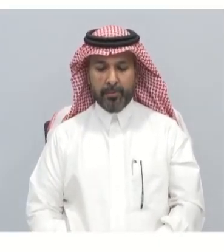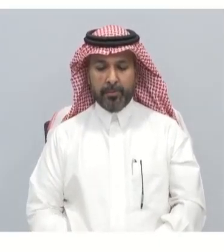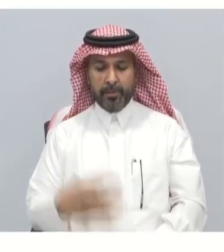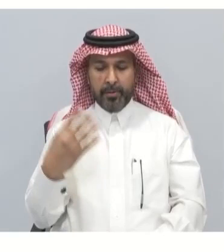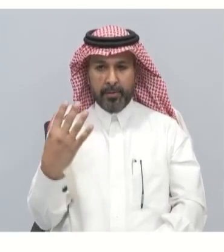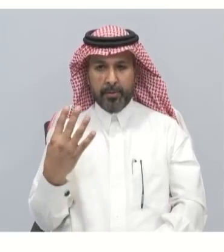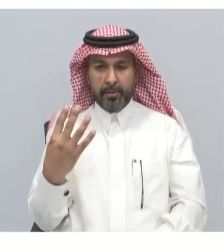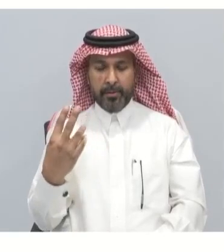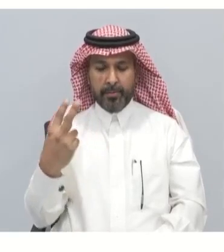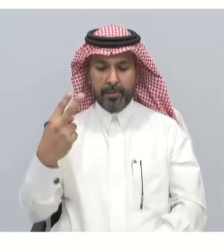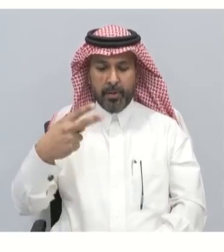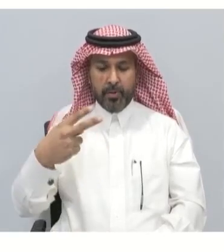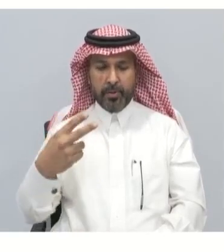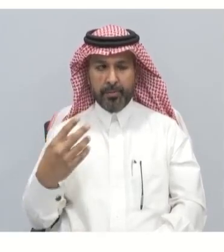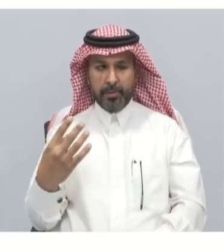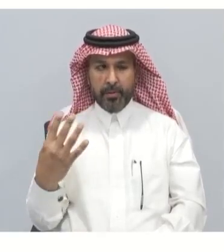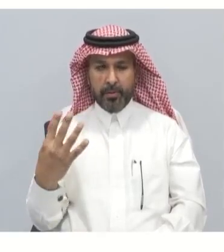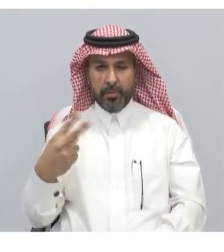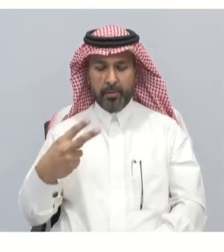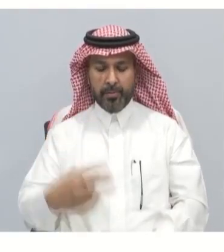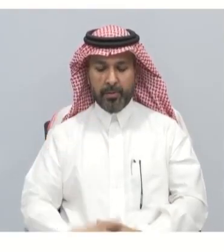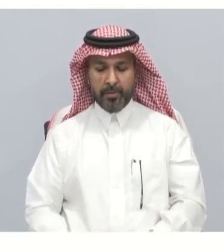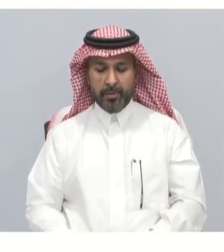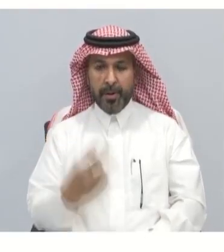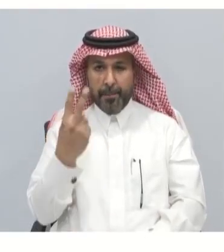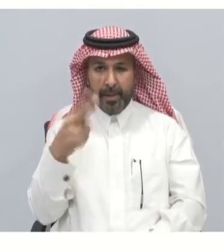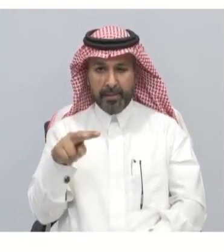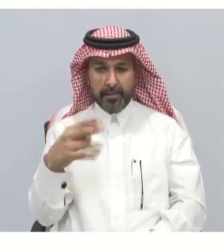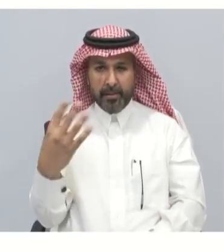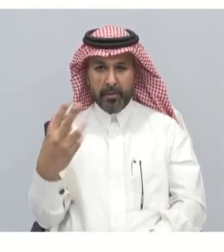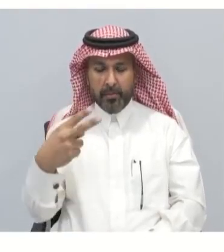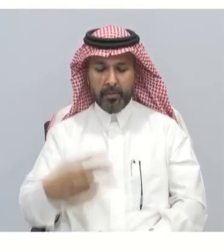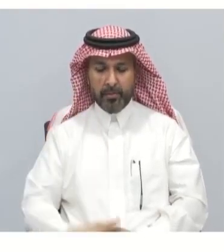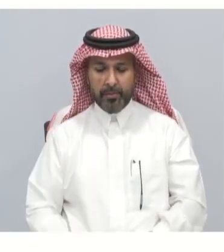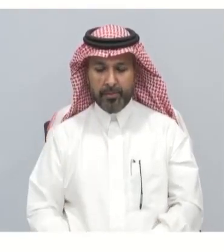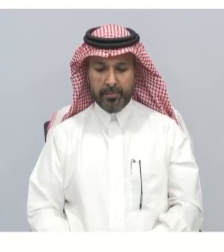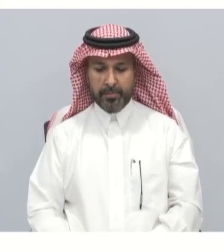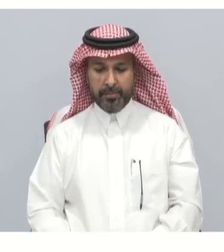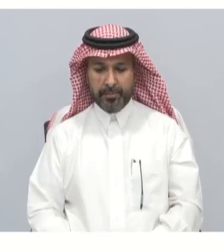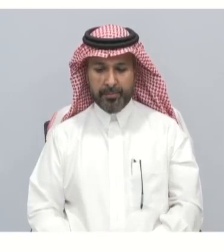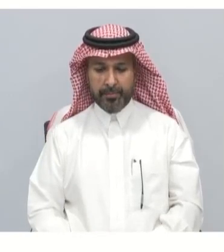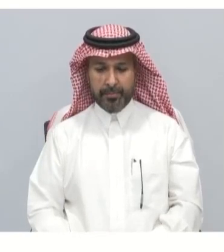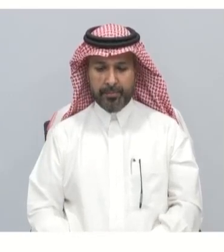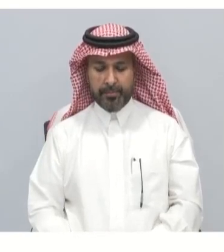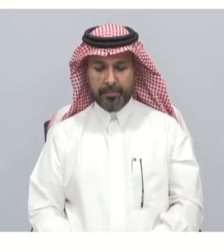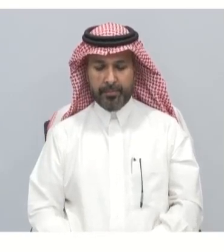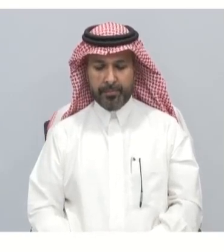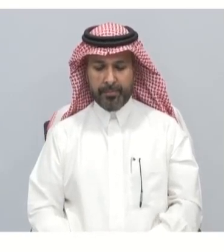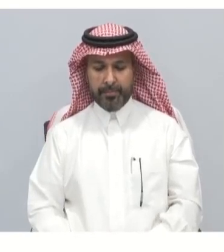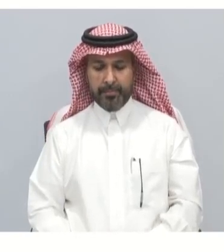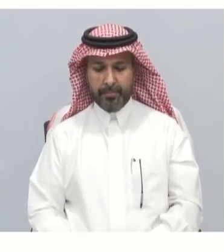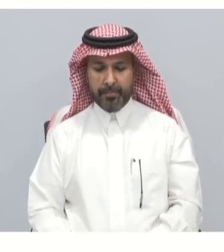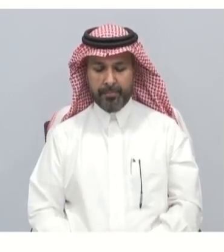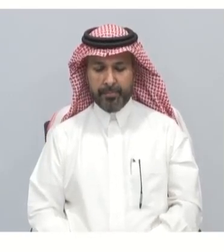224 بلاطه 224 بلاطه هذا هو عدد البلاط عرفناه انشانا